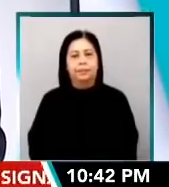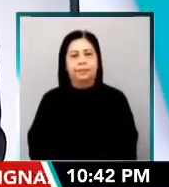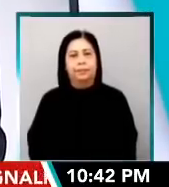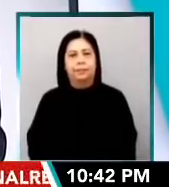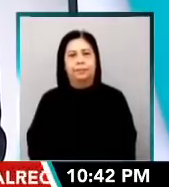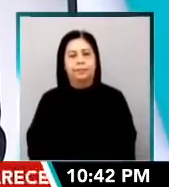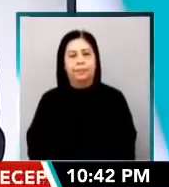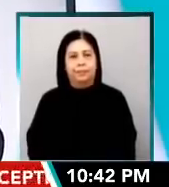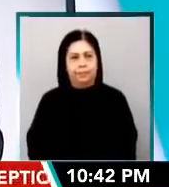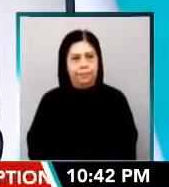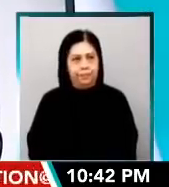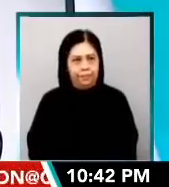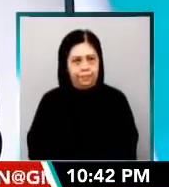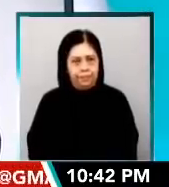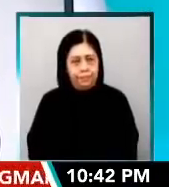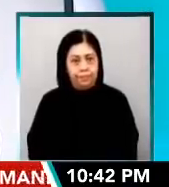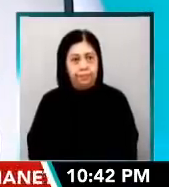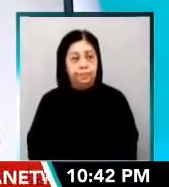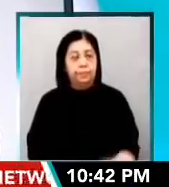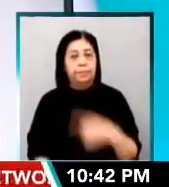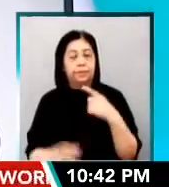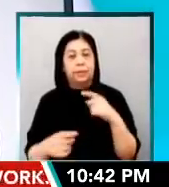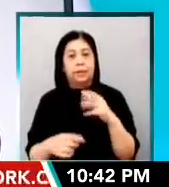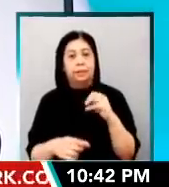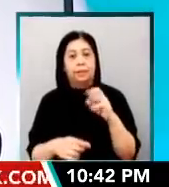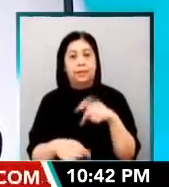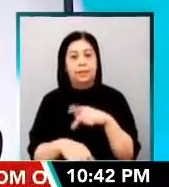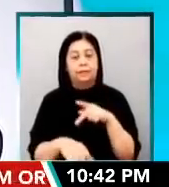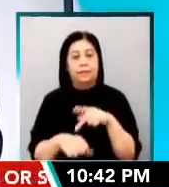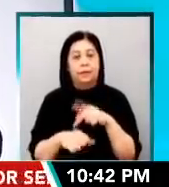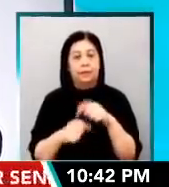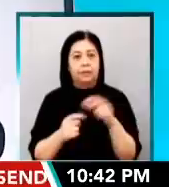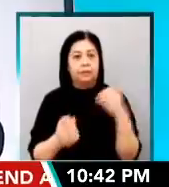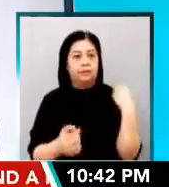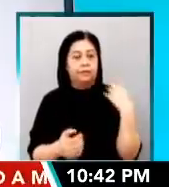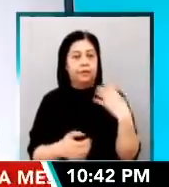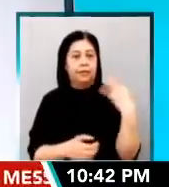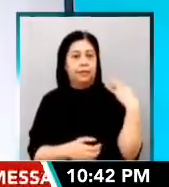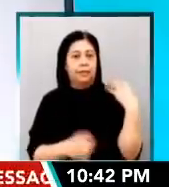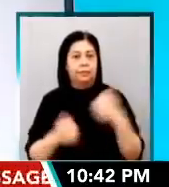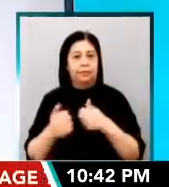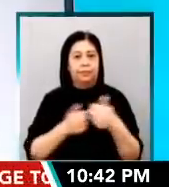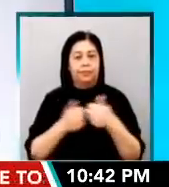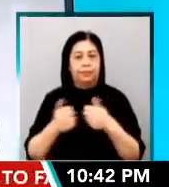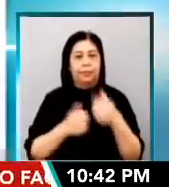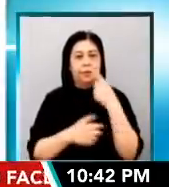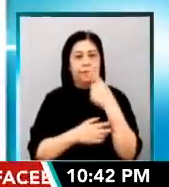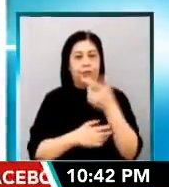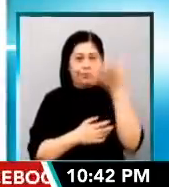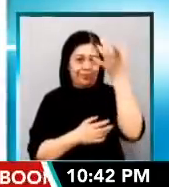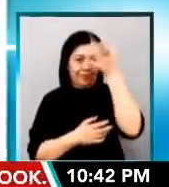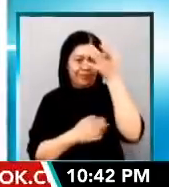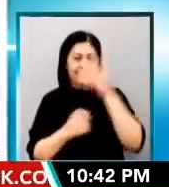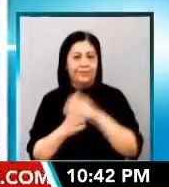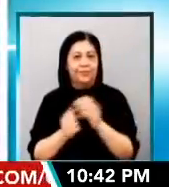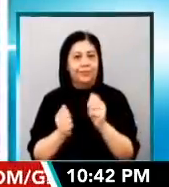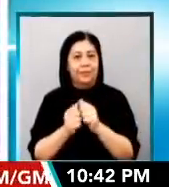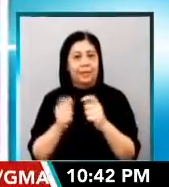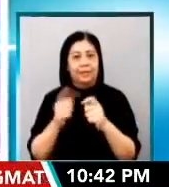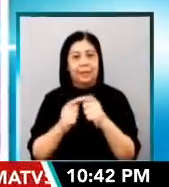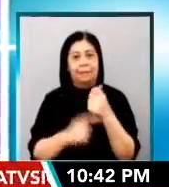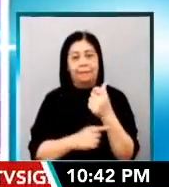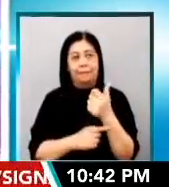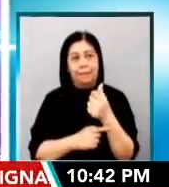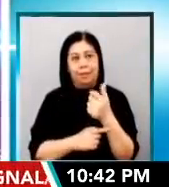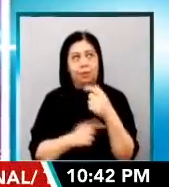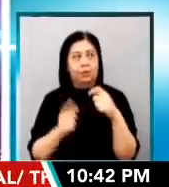Inilabas na ng Miss Universe Philippines ang official candidates na maglalaban-laban para sa corona. Kasama sa top 10 or top 100 delegates